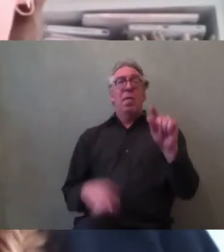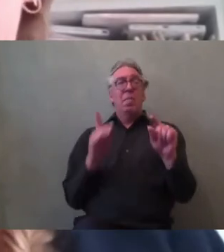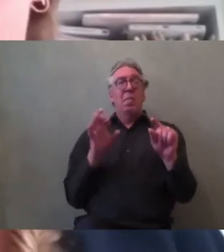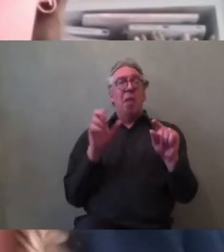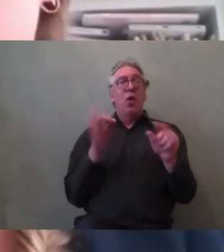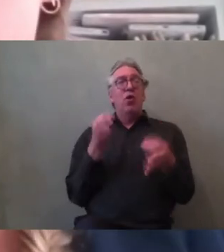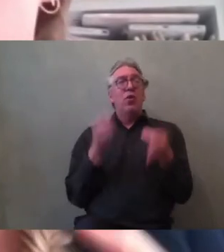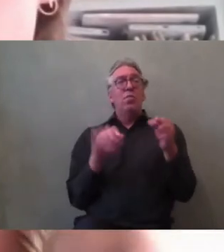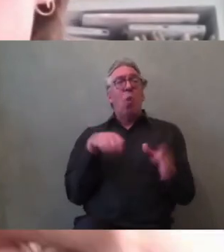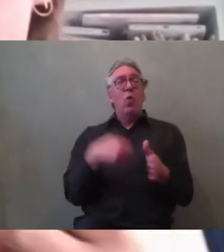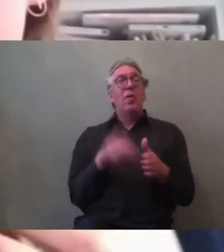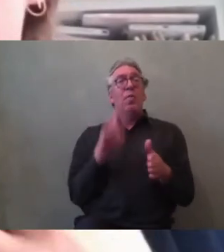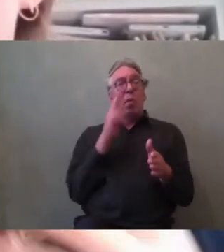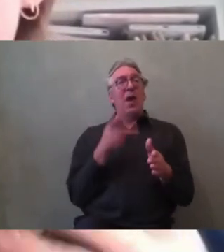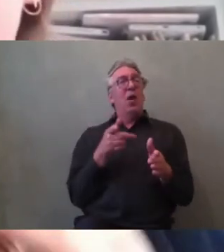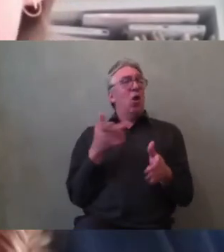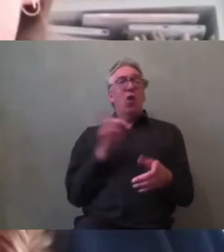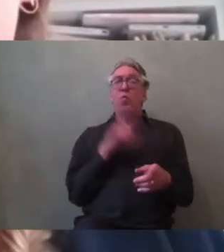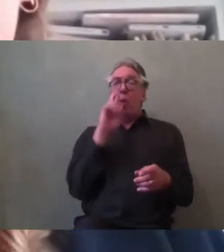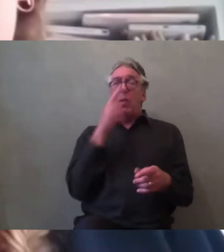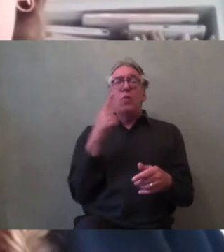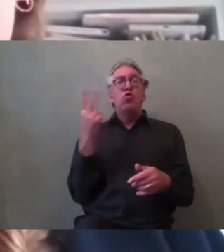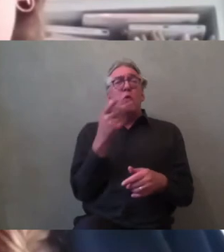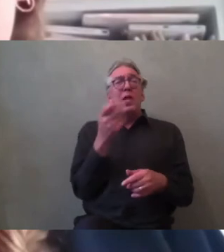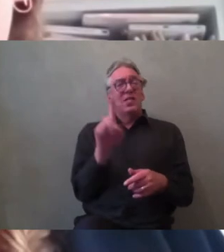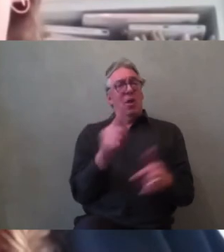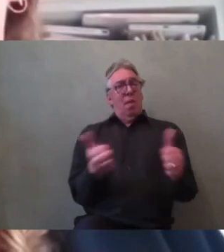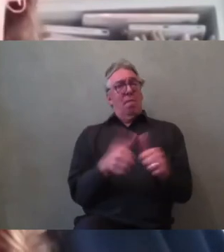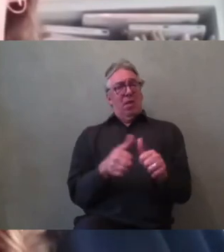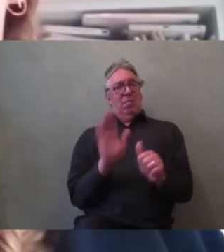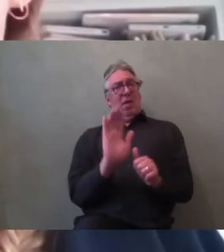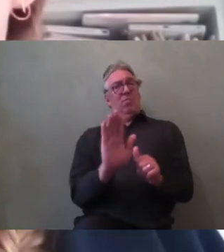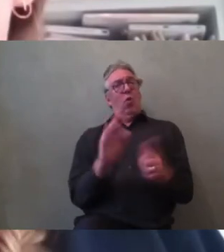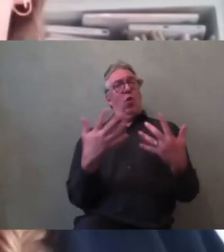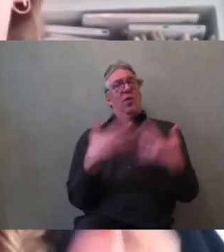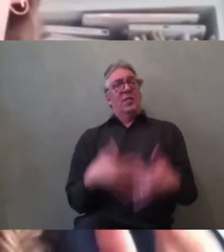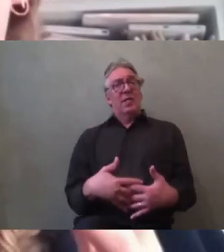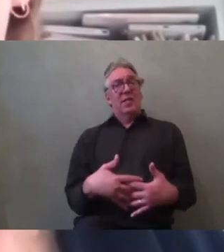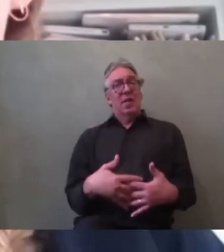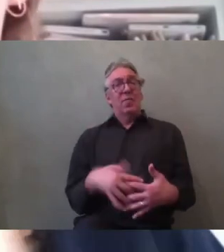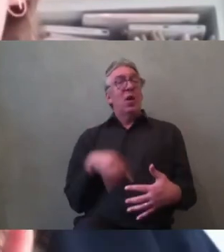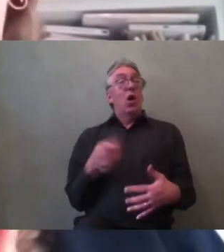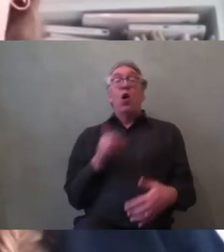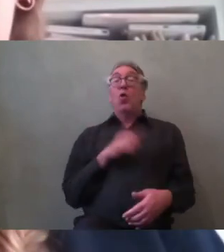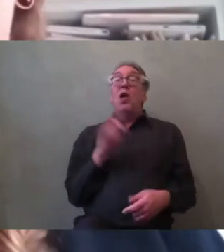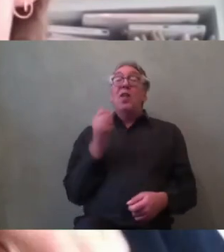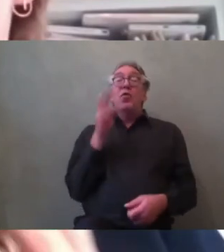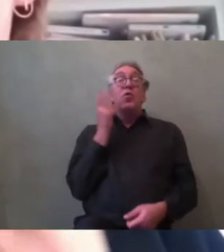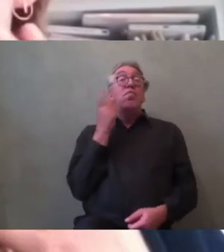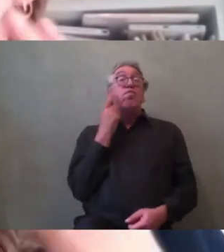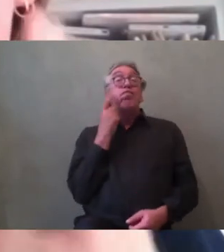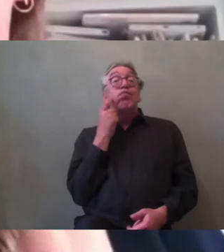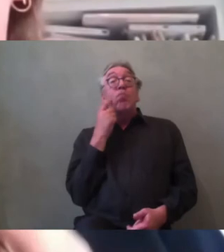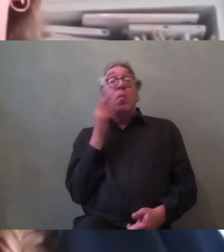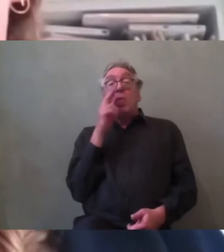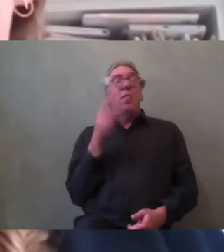probeer het gewoon uit. Zoek iets wat past bij jouw organisatie en ga dat gewoon eens even uitproberen met bijvoorbeeld één doelgroep. Focus je